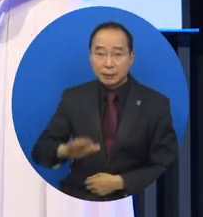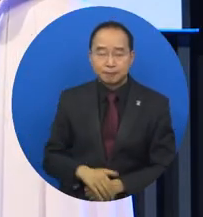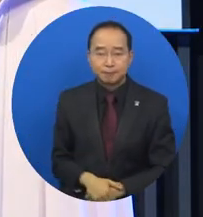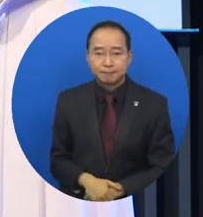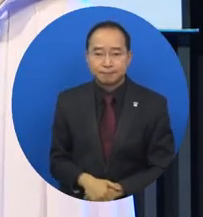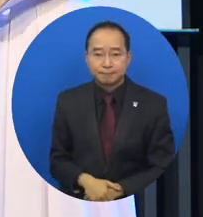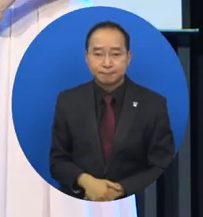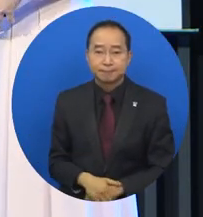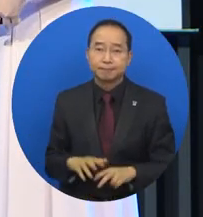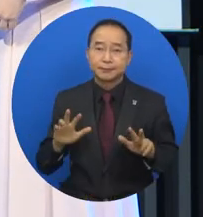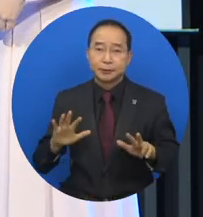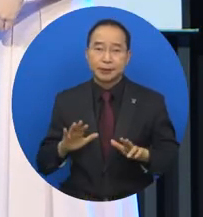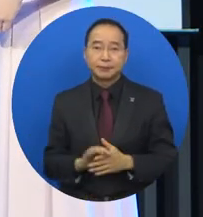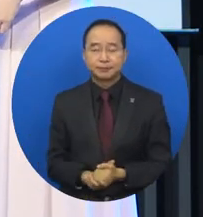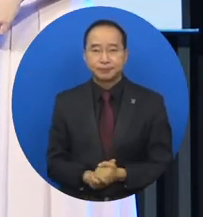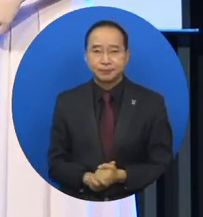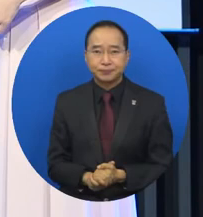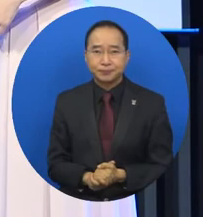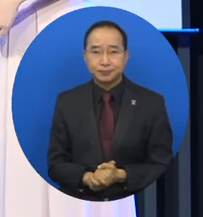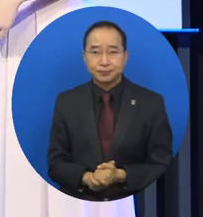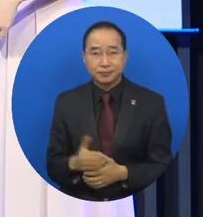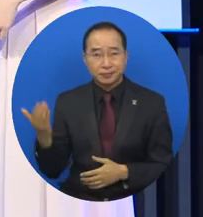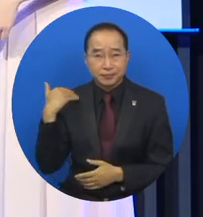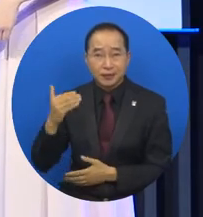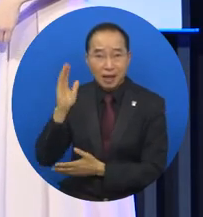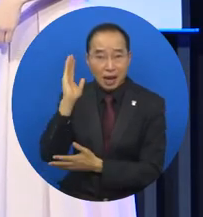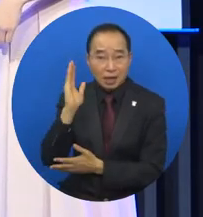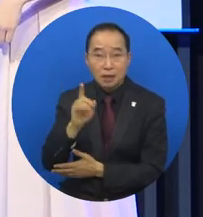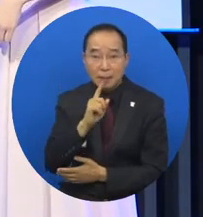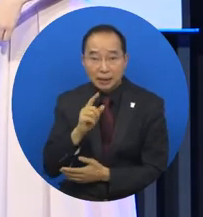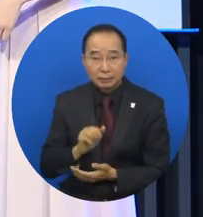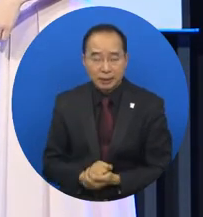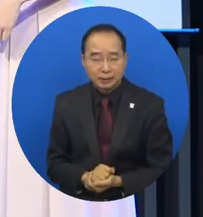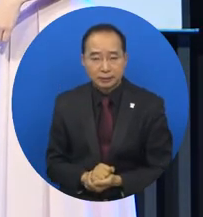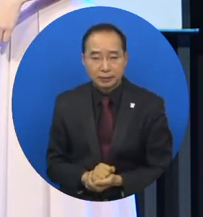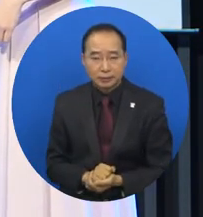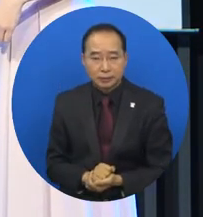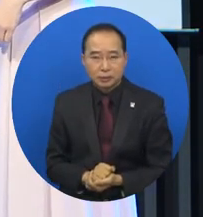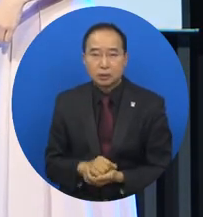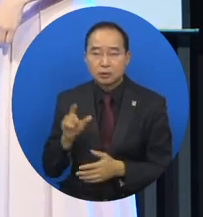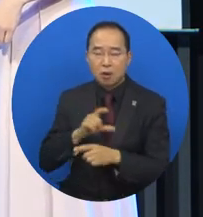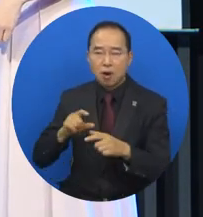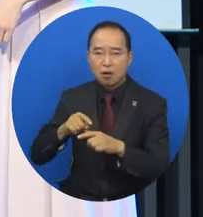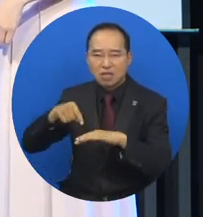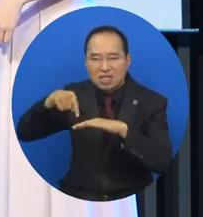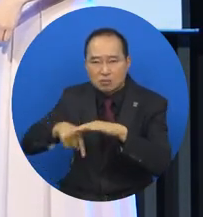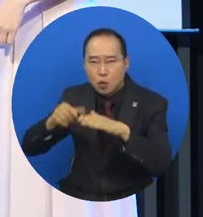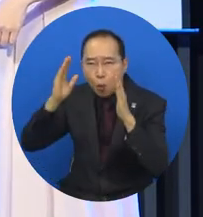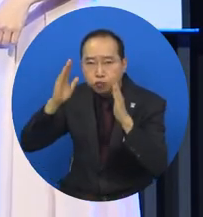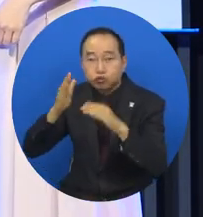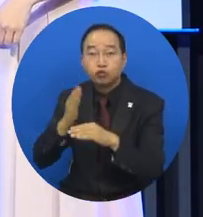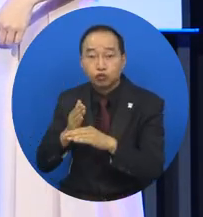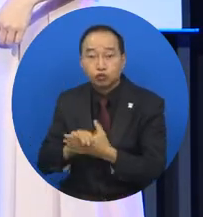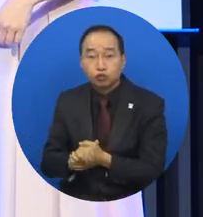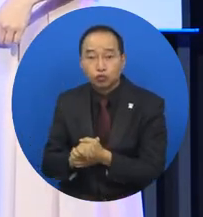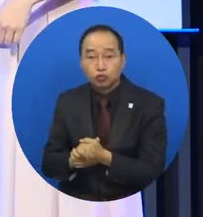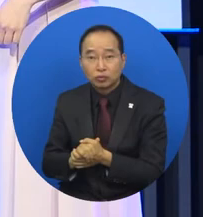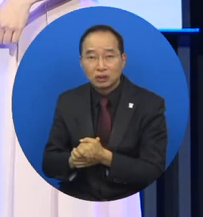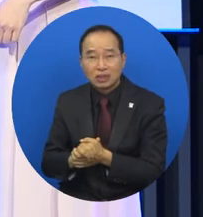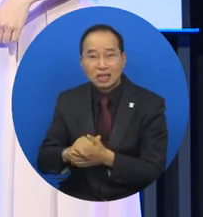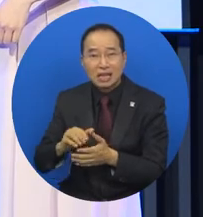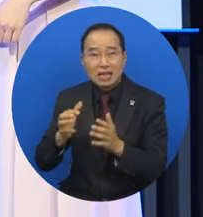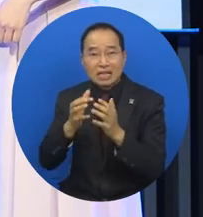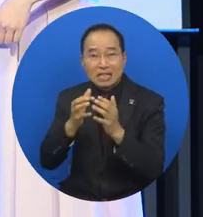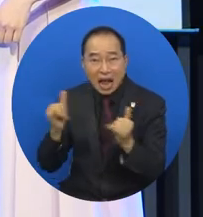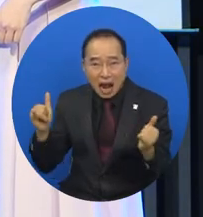어떤 것도 저는 필요치 않다고 생각을 합니다만, 저는 지금 현재 강연에서도 말씀드렸지만은